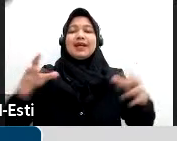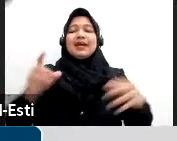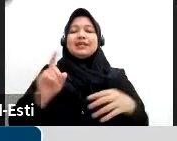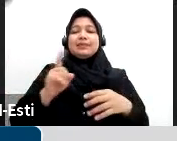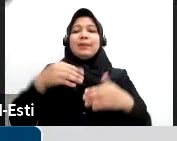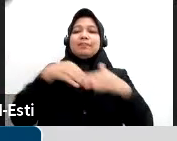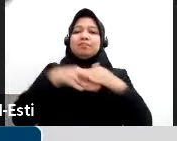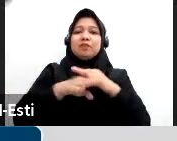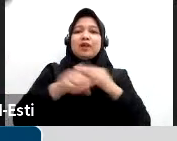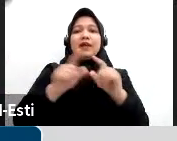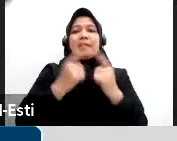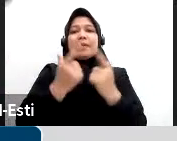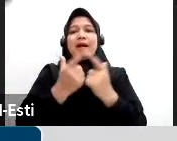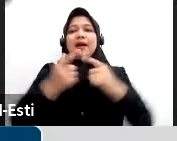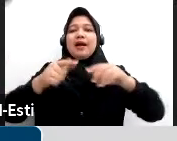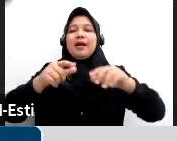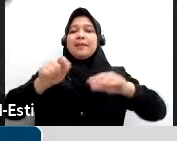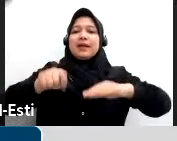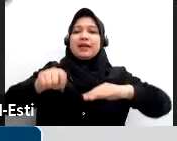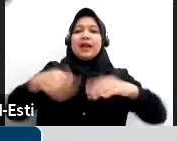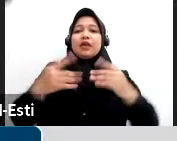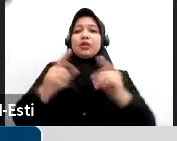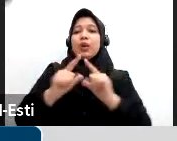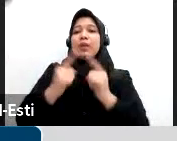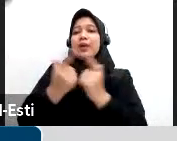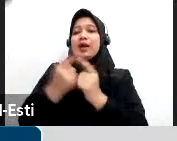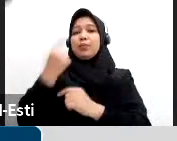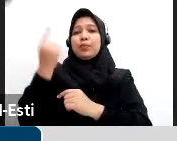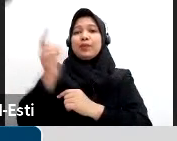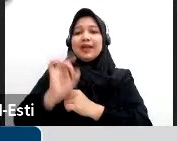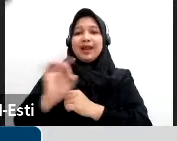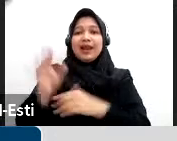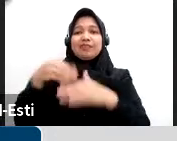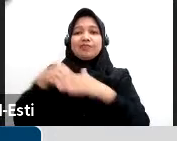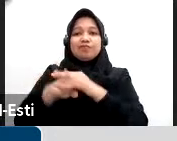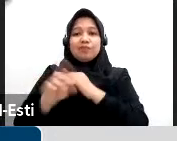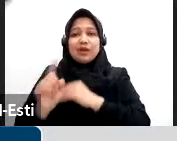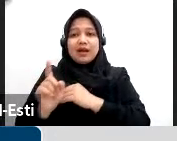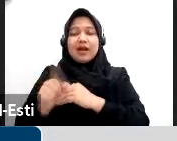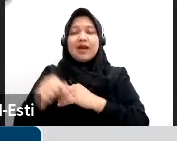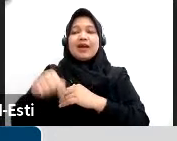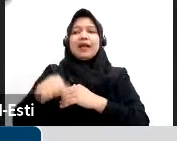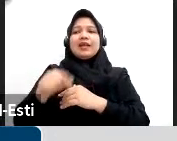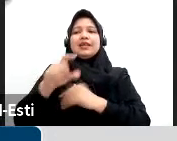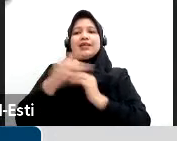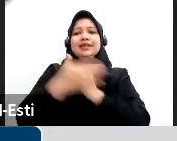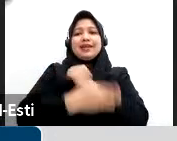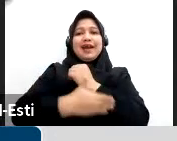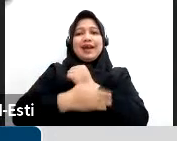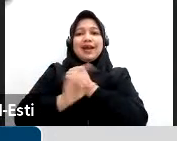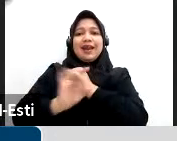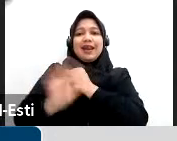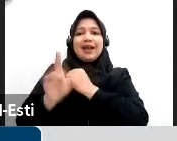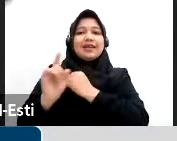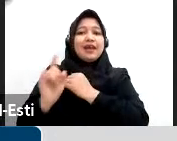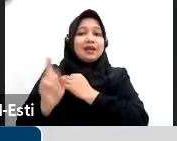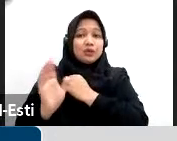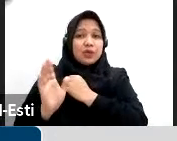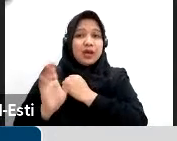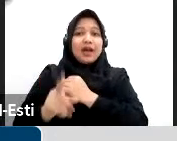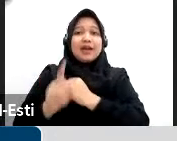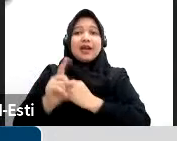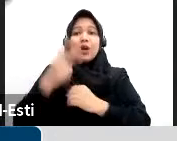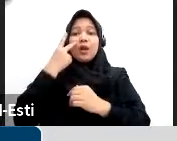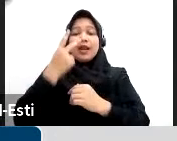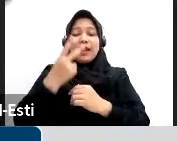ranah lembaga peradilan dan lembaga publik lainnya kita kembali sendiri sudah ada di negara lain dan kalau melihat kepada unknown